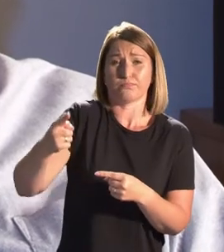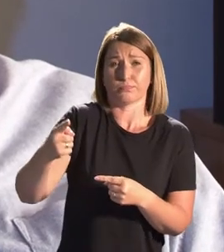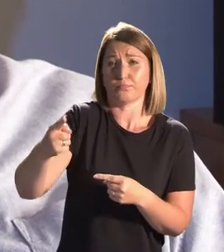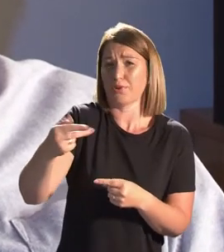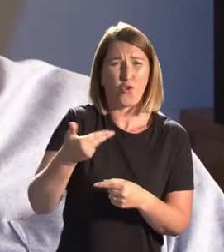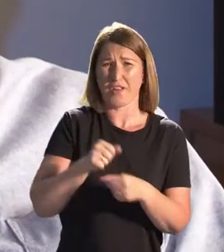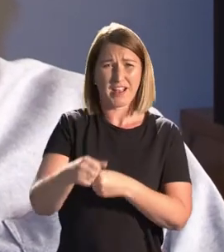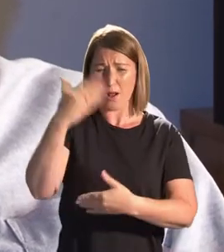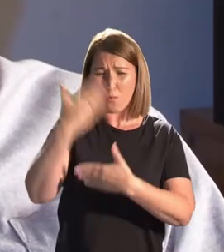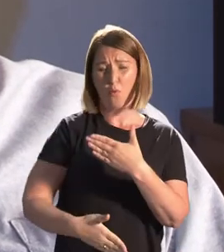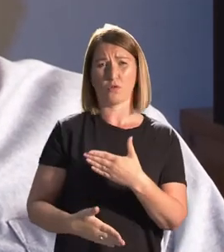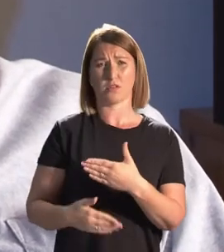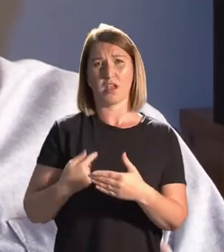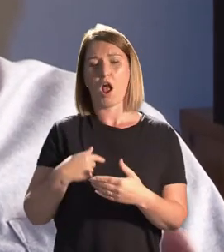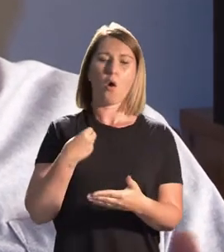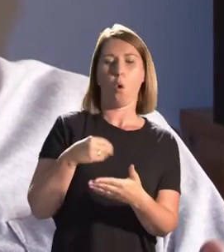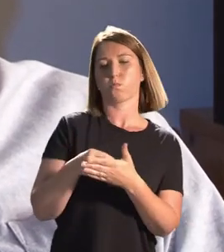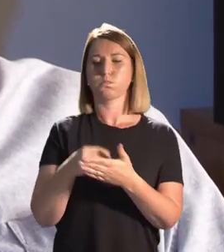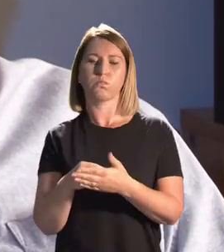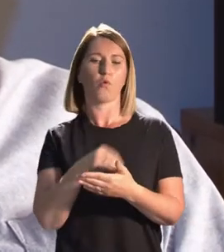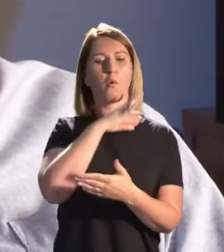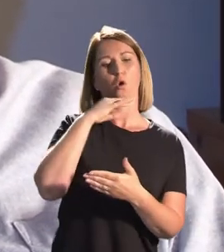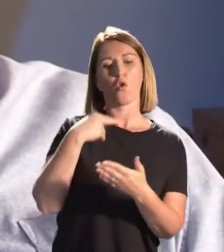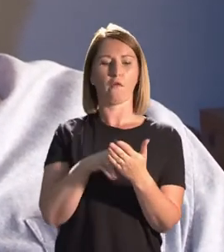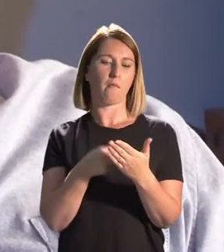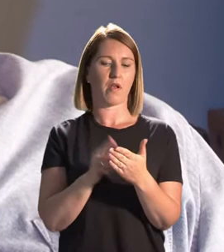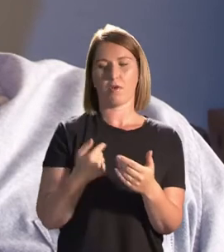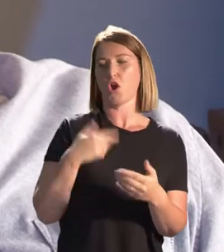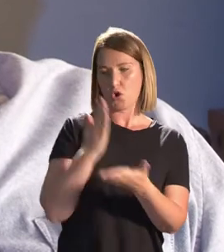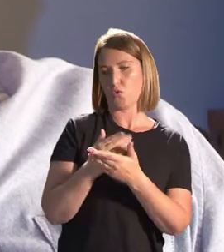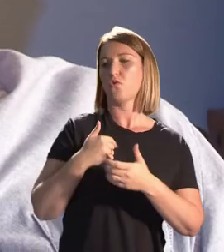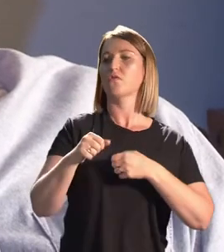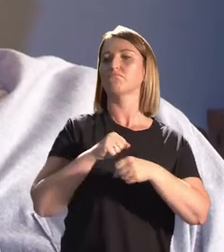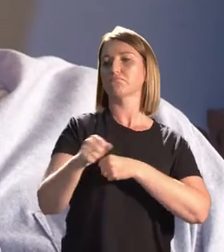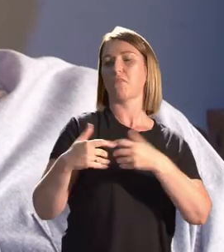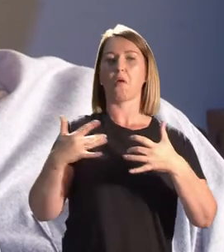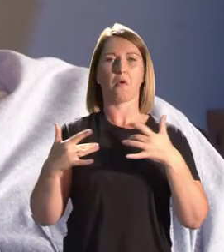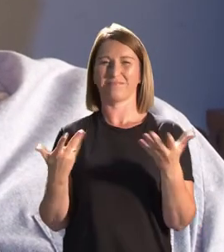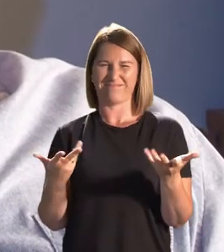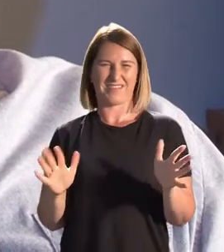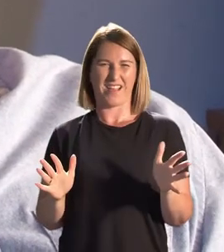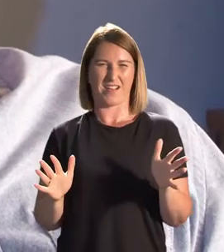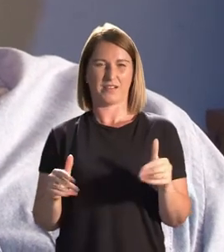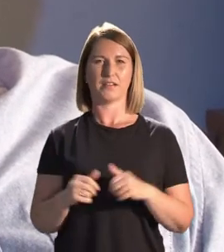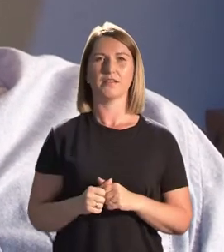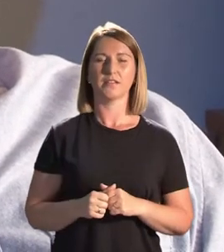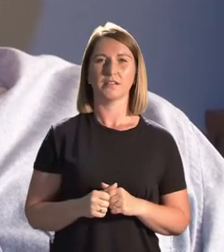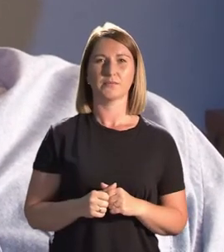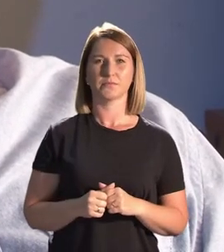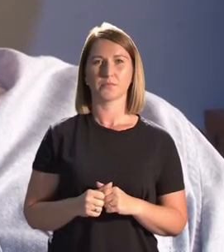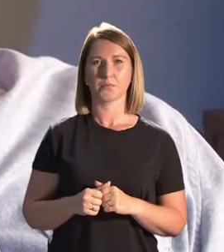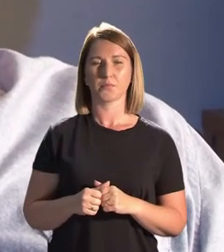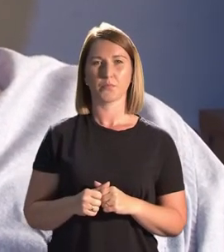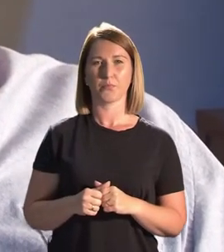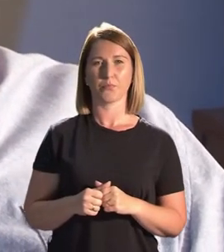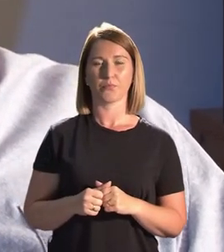proste, żeby kupuję sobie farbę i pędzle i już jestem artystą. tak to nie jest. Poza